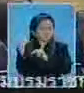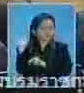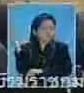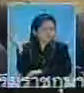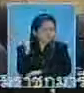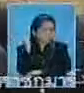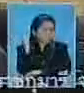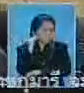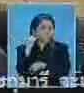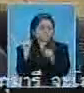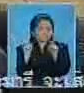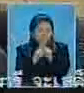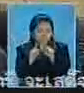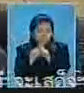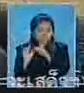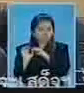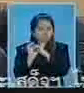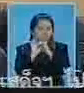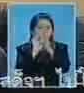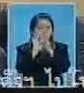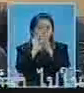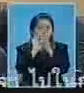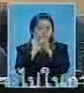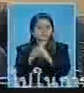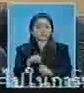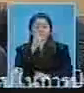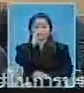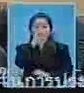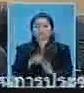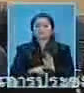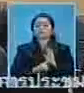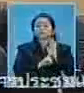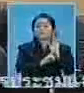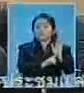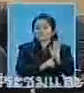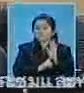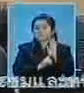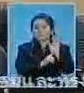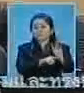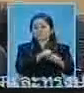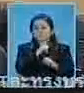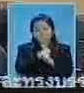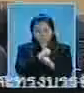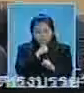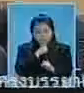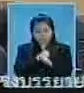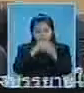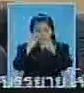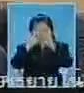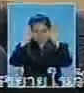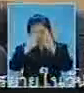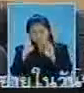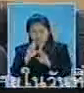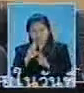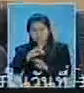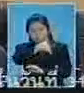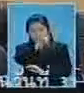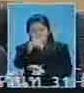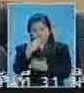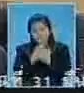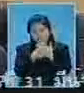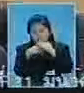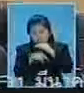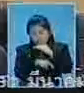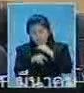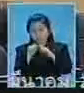ได้ยินในเรื่องของการอ้างต่างๆนานานะครับในส่วนของการกระทำที่ส่อเข้าว่าอาจจะทุจริตต่อการป